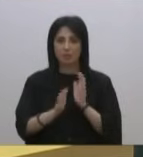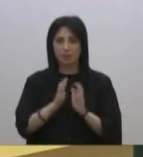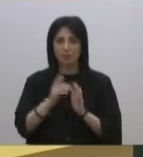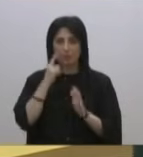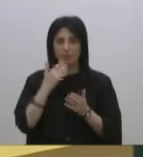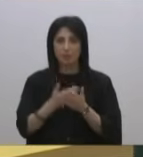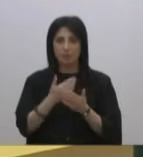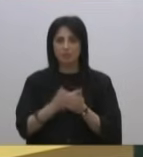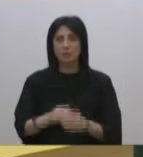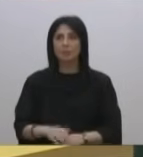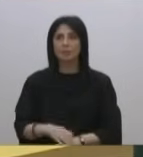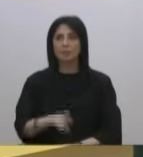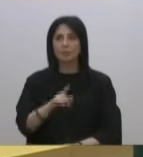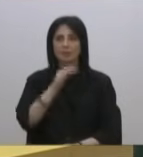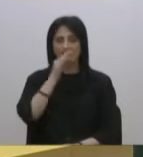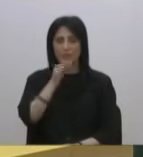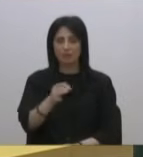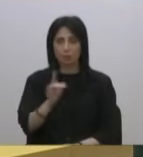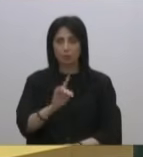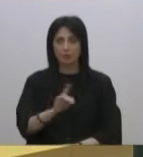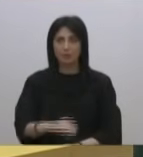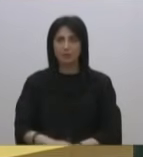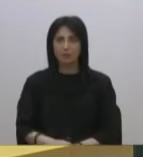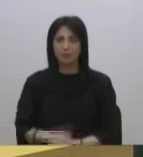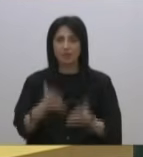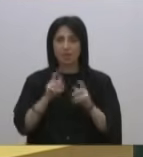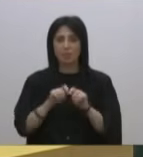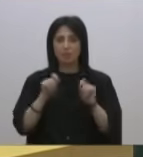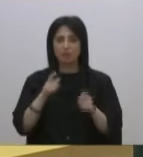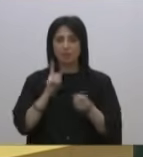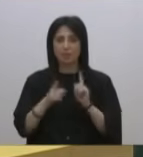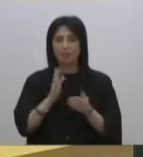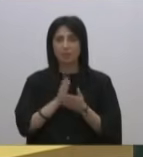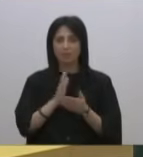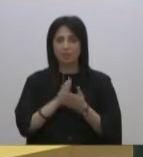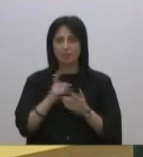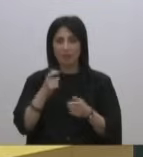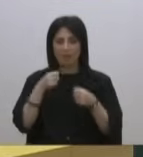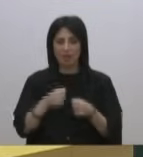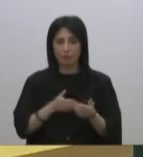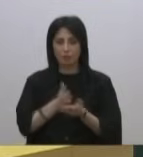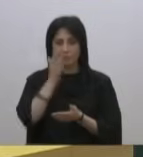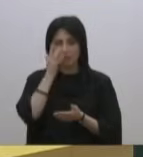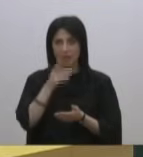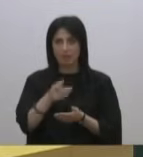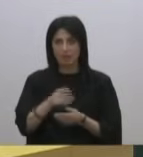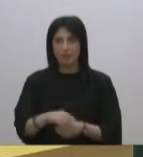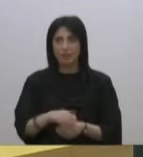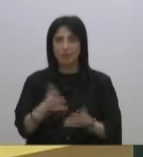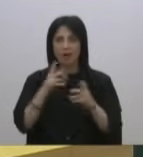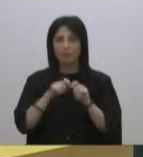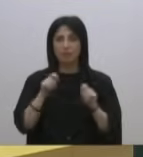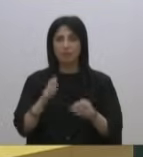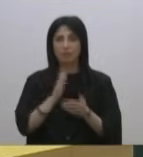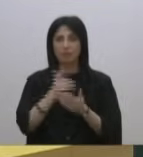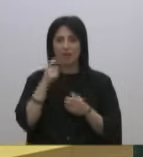საერთაშორისო თვალსაზრისით. მე თქვენ გეტყვით, რომ გამჭვირვალობა ნამდვილად არის ლეგიტიმური მიზანი.